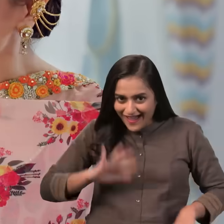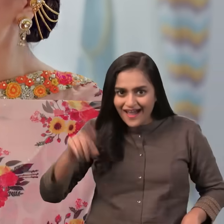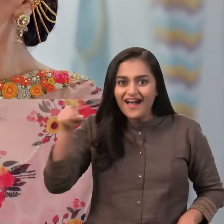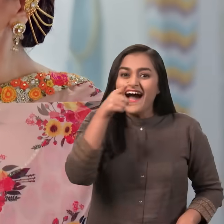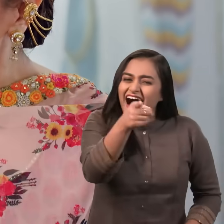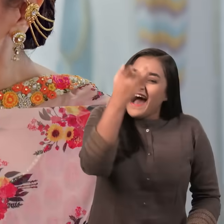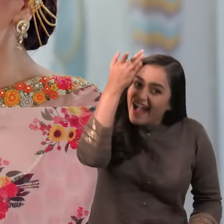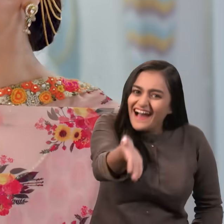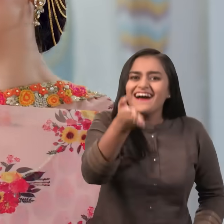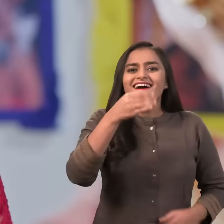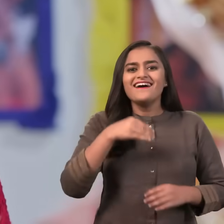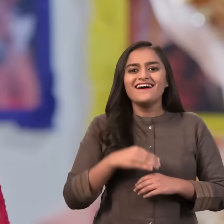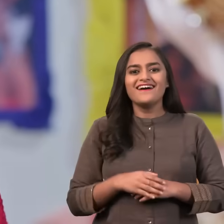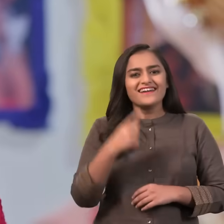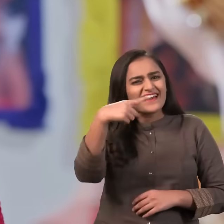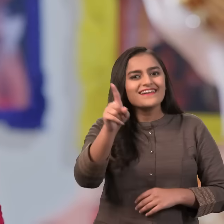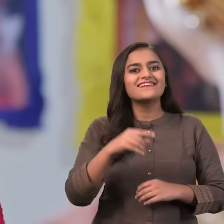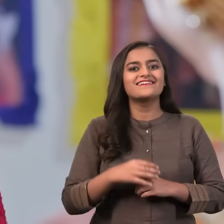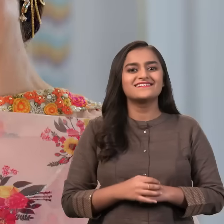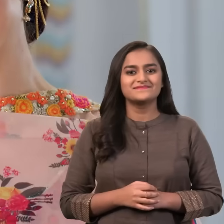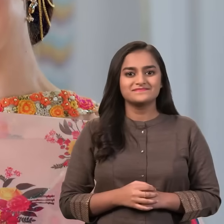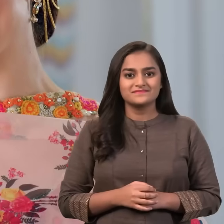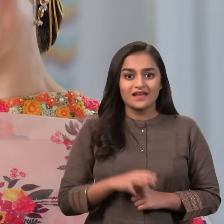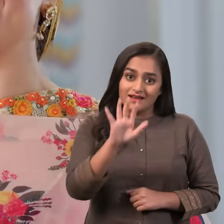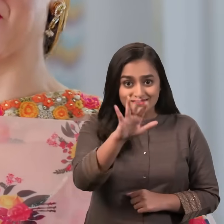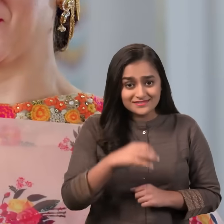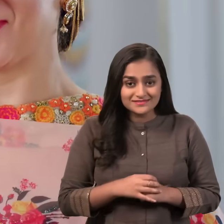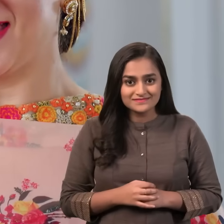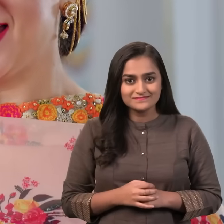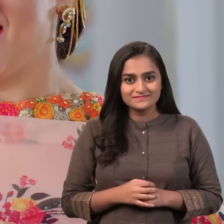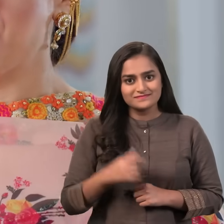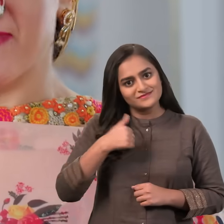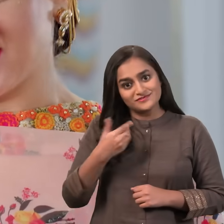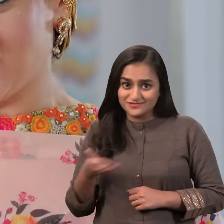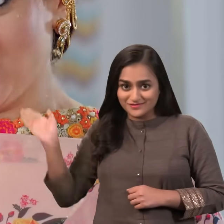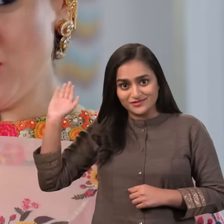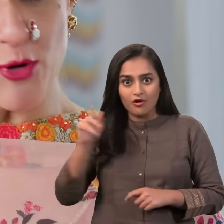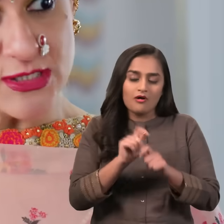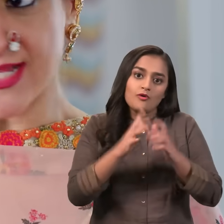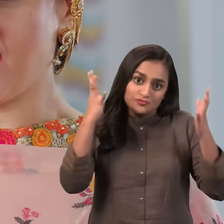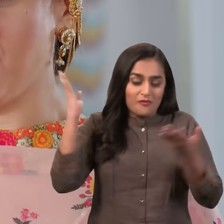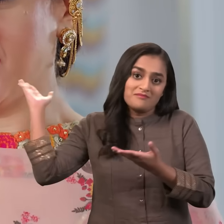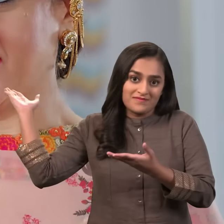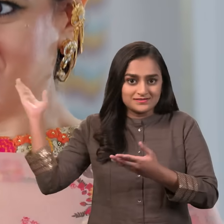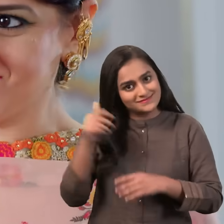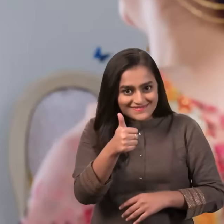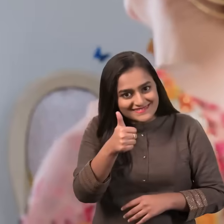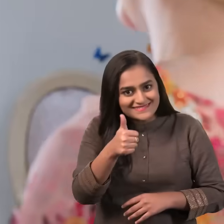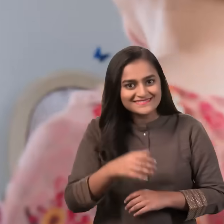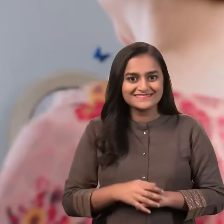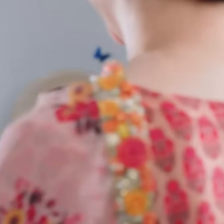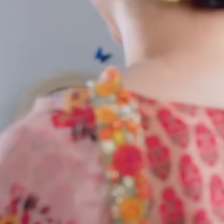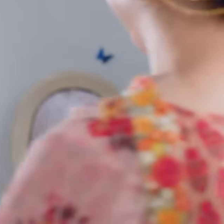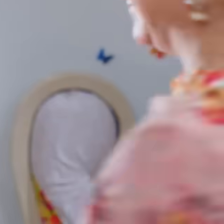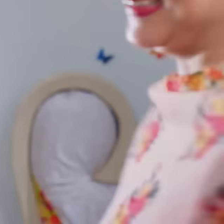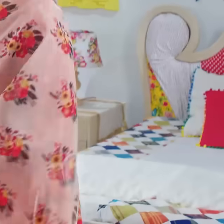करते हैं? वही तो। अच्छा मैं चलती हूँ, बहुत सारे काम पड़े हैं।